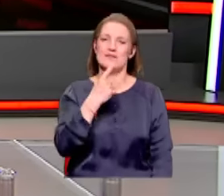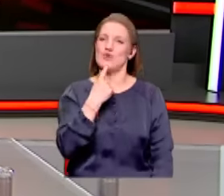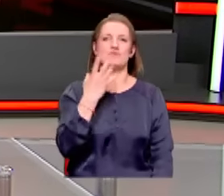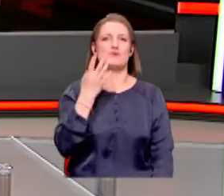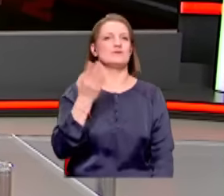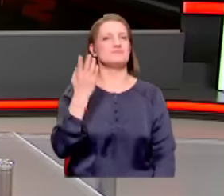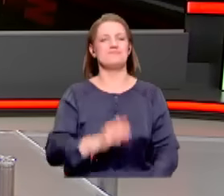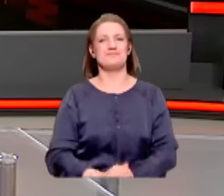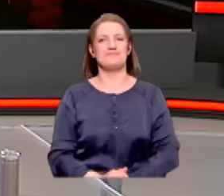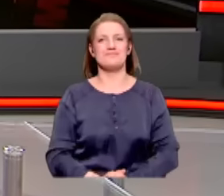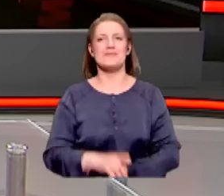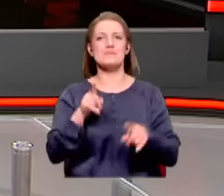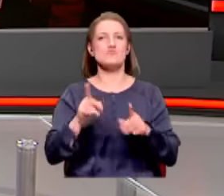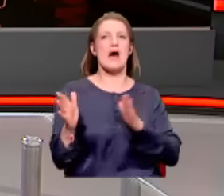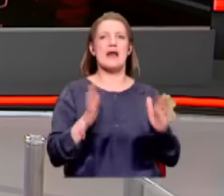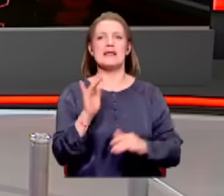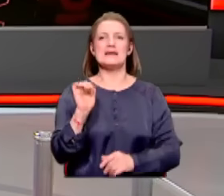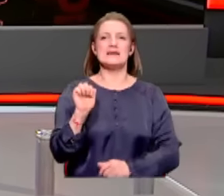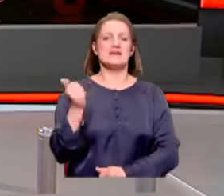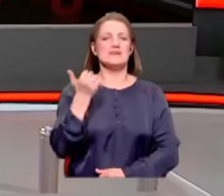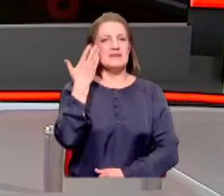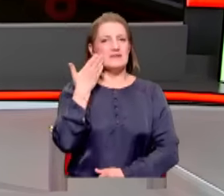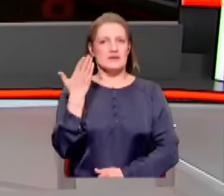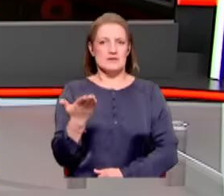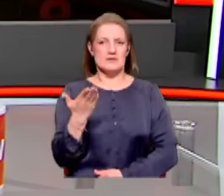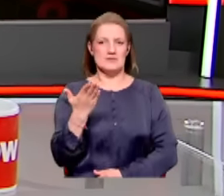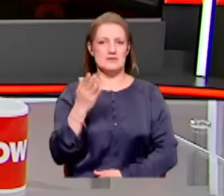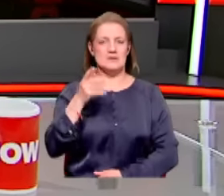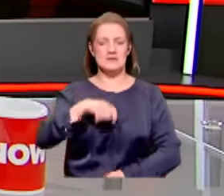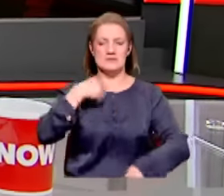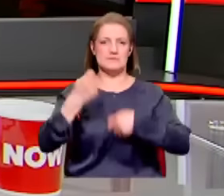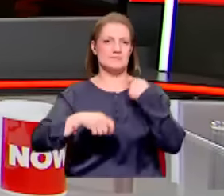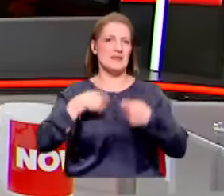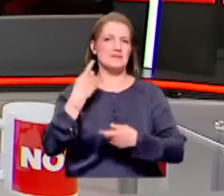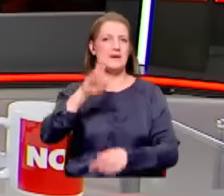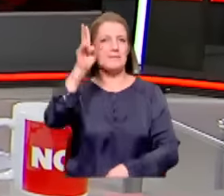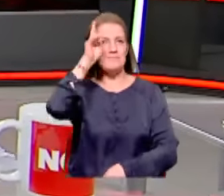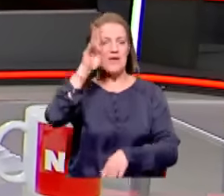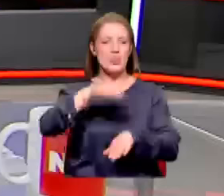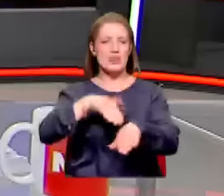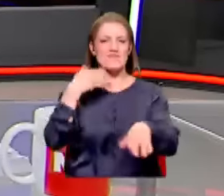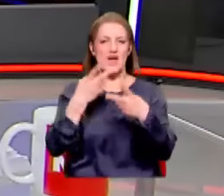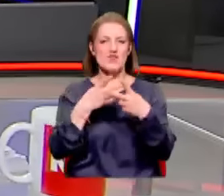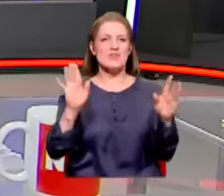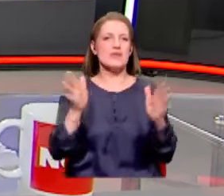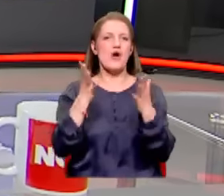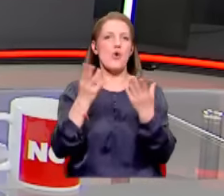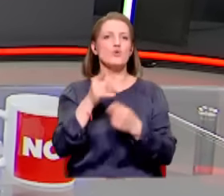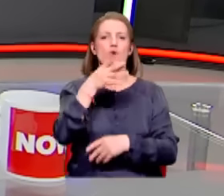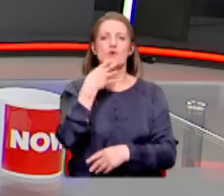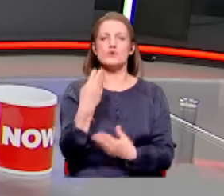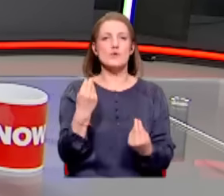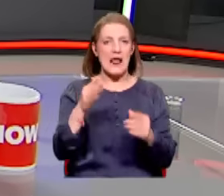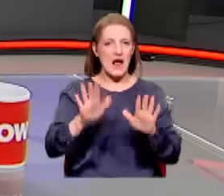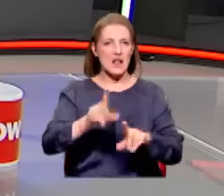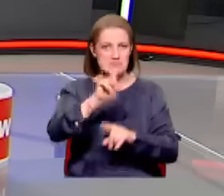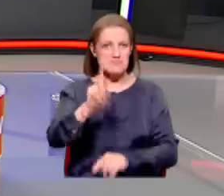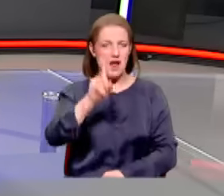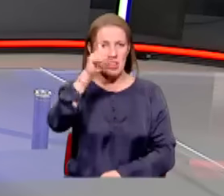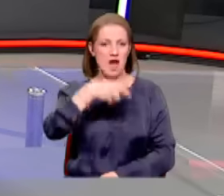bulunduk. Bu arada kıymetli izleyicilerimizden, saçmalamasanız Beyoğlu trafiği açılırsa ne hale gelir, o güzellik kalır mı,